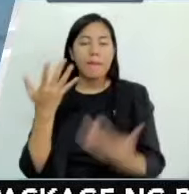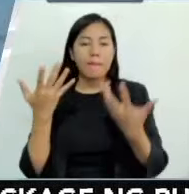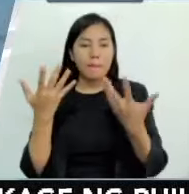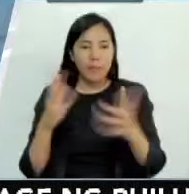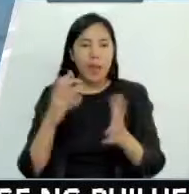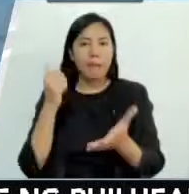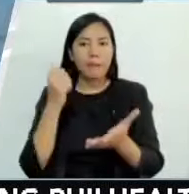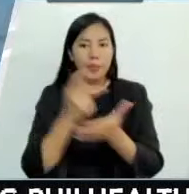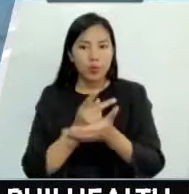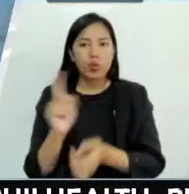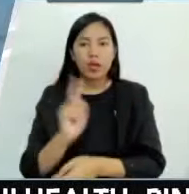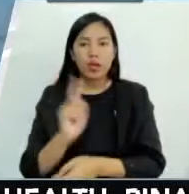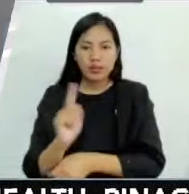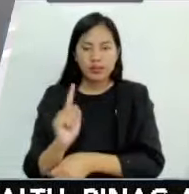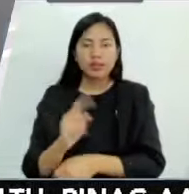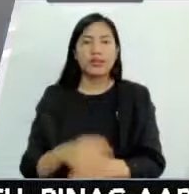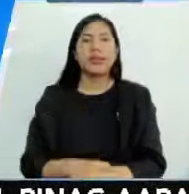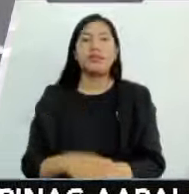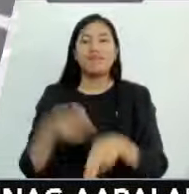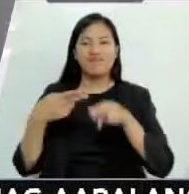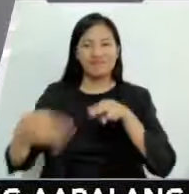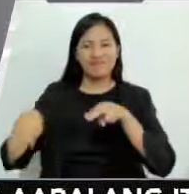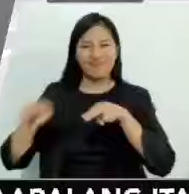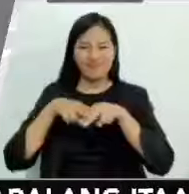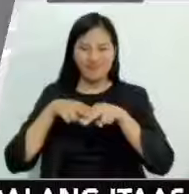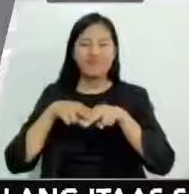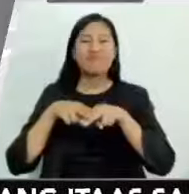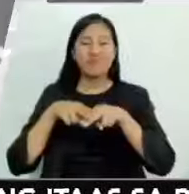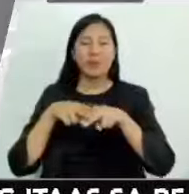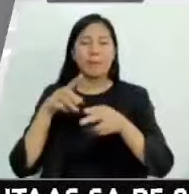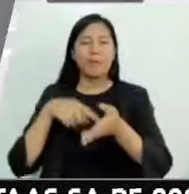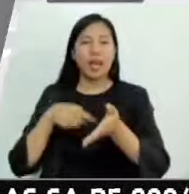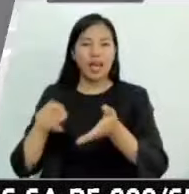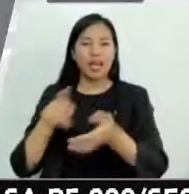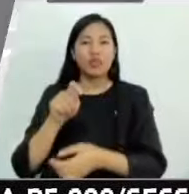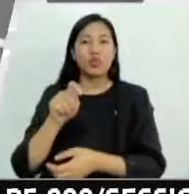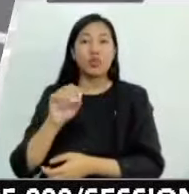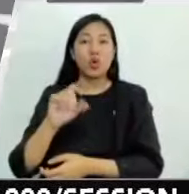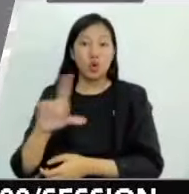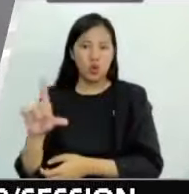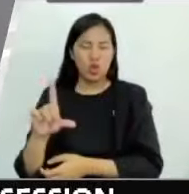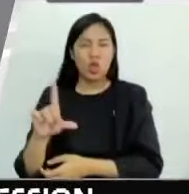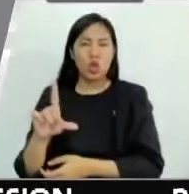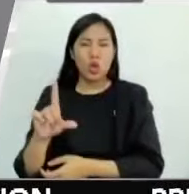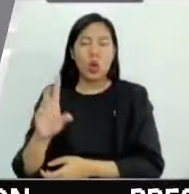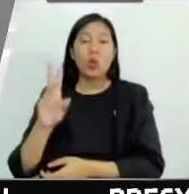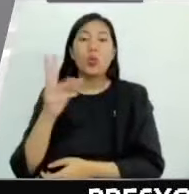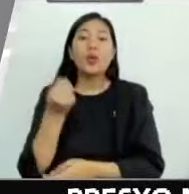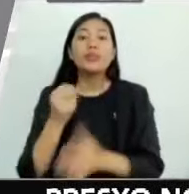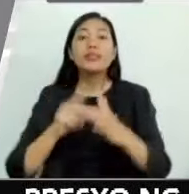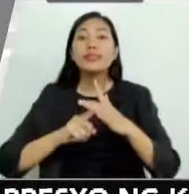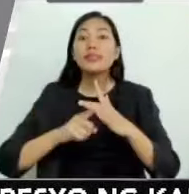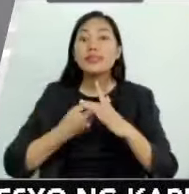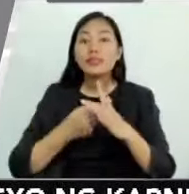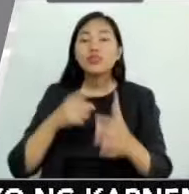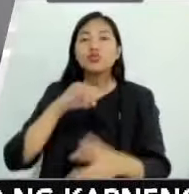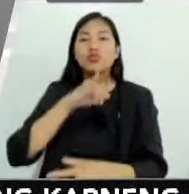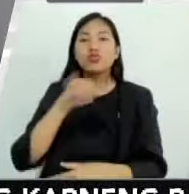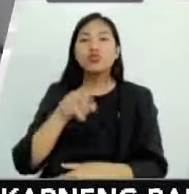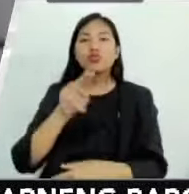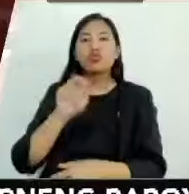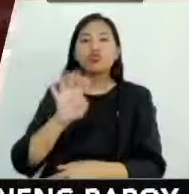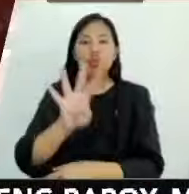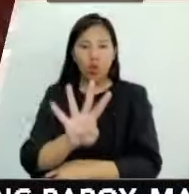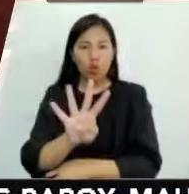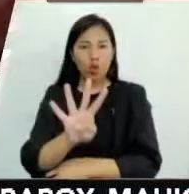tranche ng toll hike. Epektibo yan simula sa Martes, June 4. Ayon sa NLEX Corporation, nasa 5 pesos hanggang 17